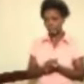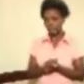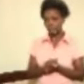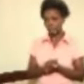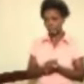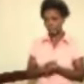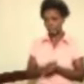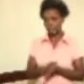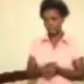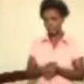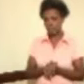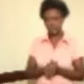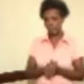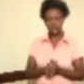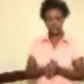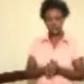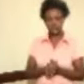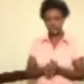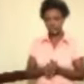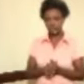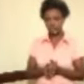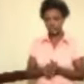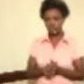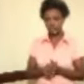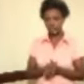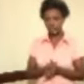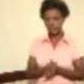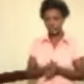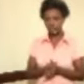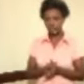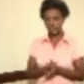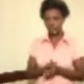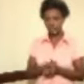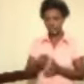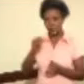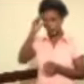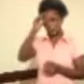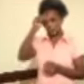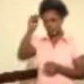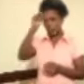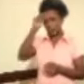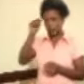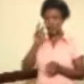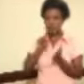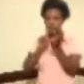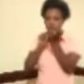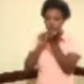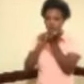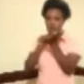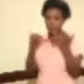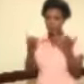oui. On a tout précisé que moi pas rédacteur en chef du journal Le Matin. Rédacteur en chef là, c'est